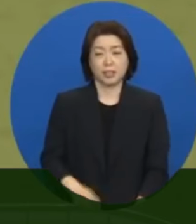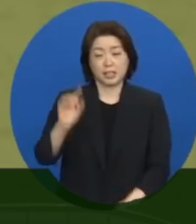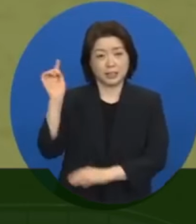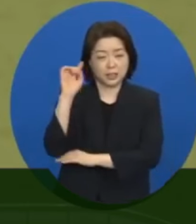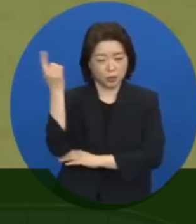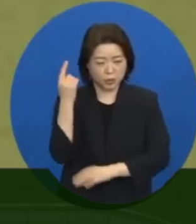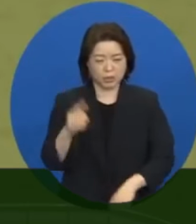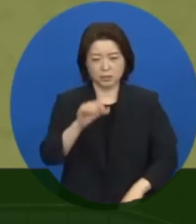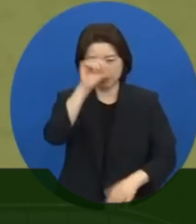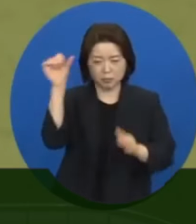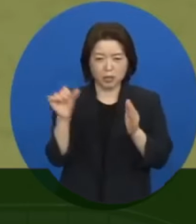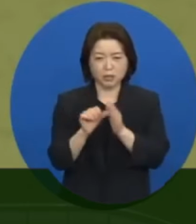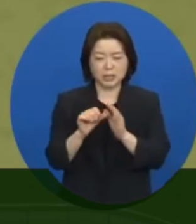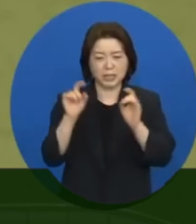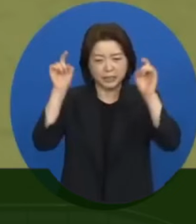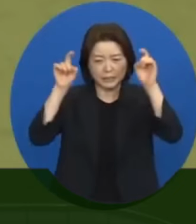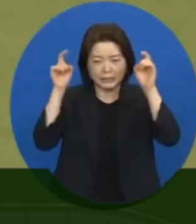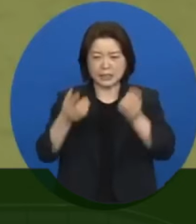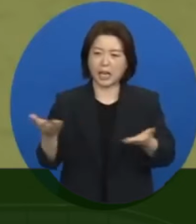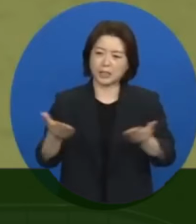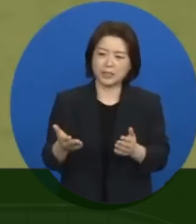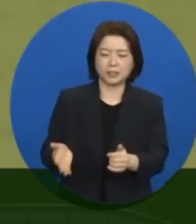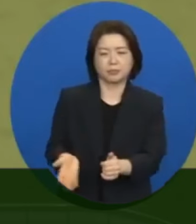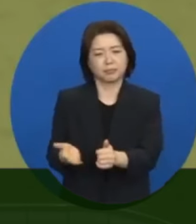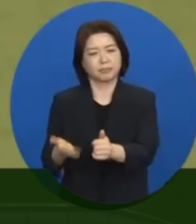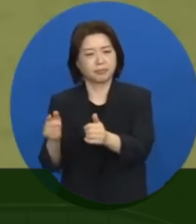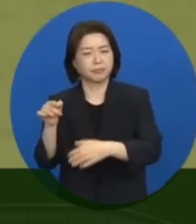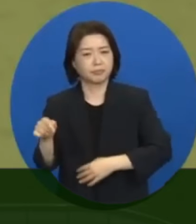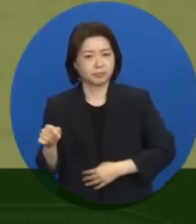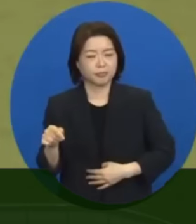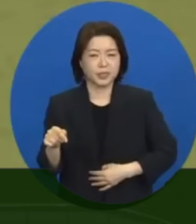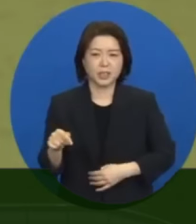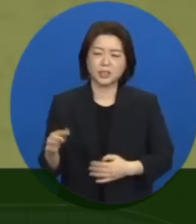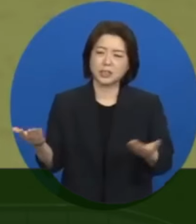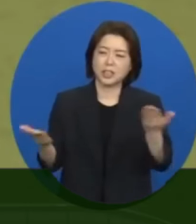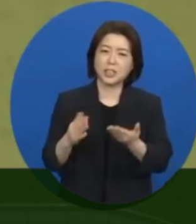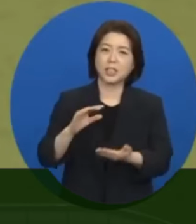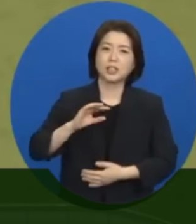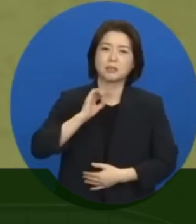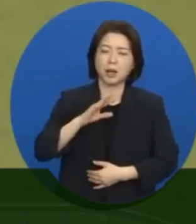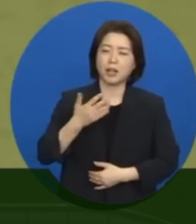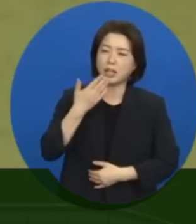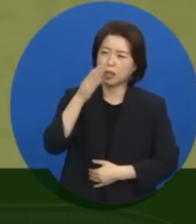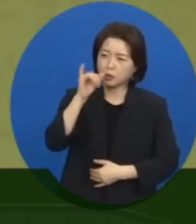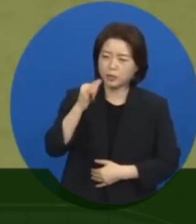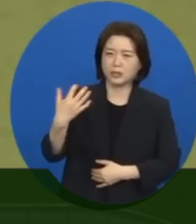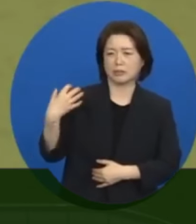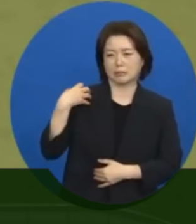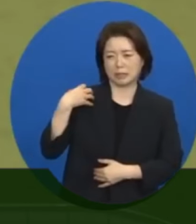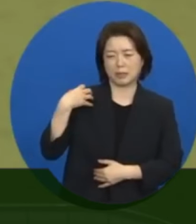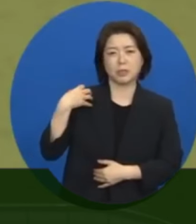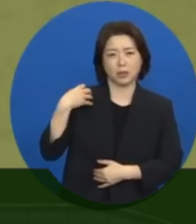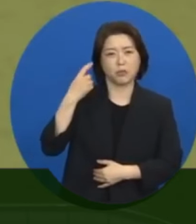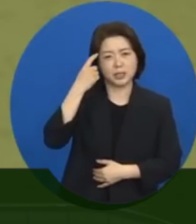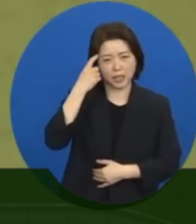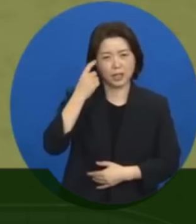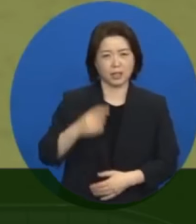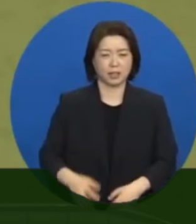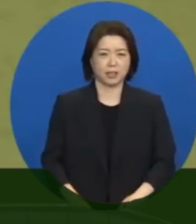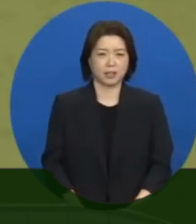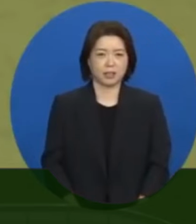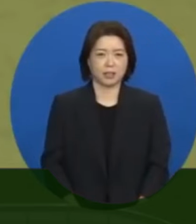뭐 그 이상 그 이하도 아닌 그 정도로 생각을 했을뿐입니다 여러분 자녀를 부모의 좁은